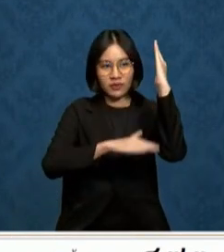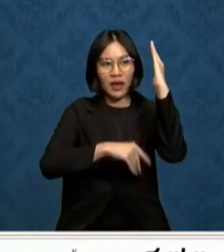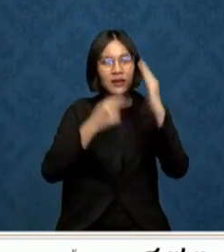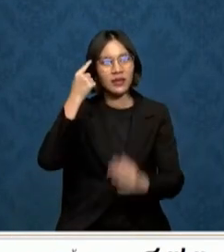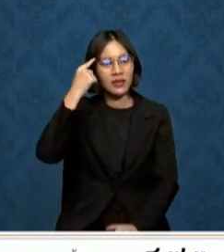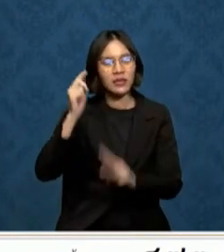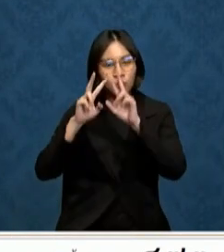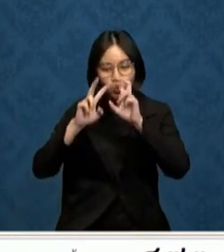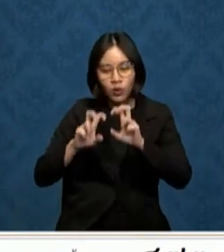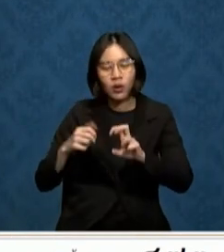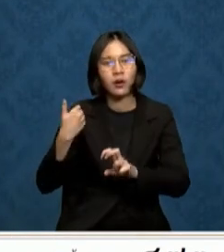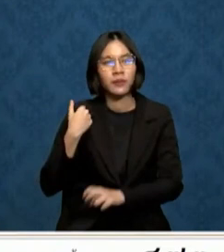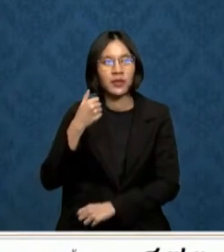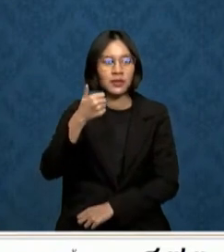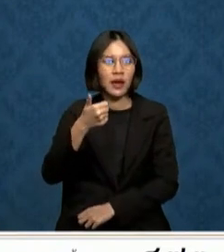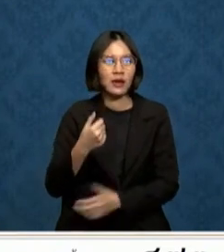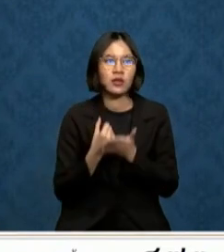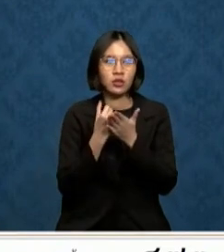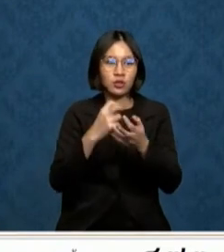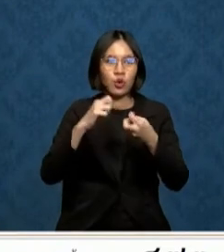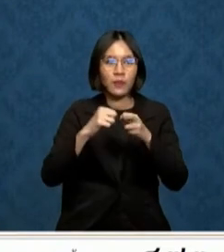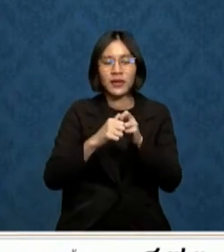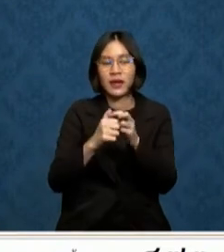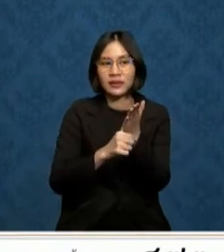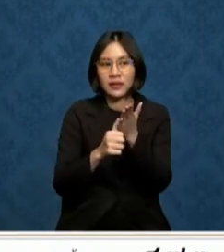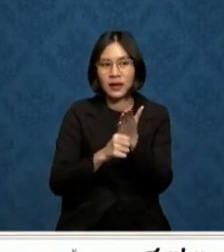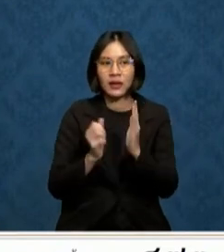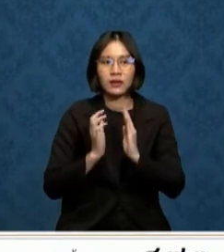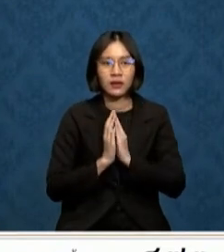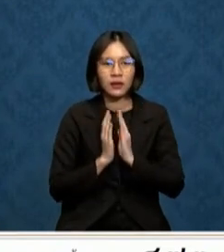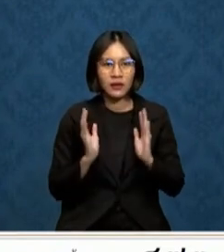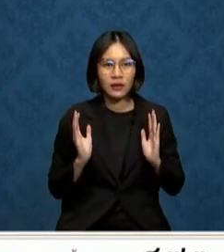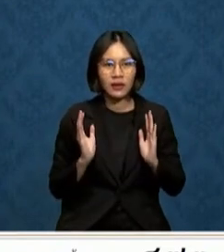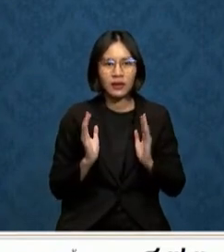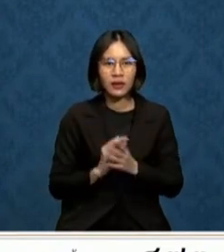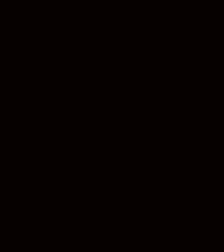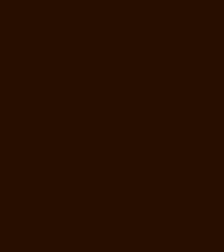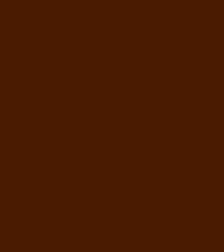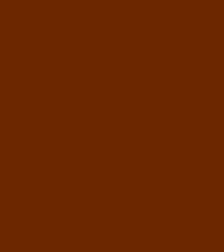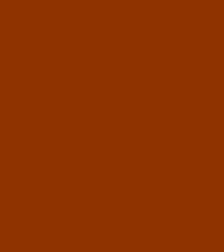หนักในเรื่องเหล่านี้ได้แล้วก็แก้ปัญหากันครับขอขอบคุณครับท่านประธานครับ